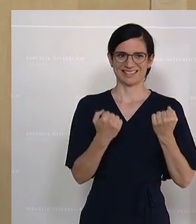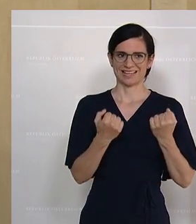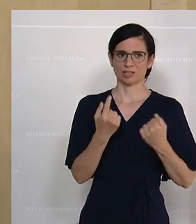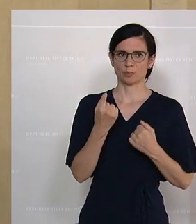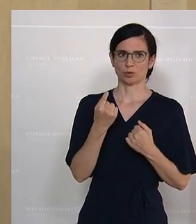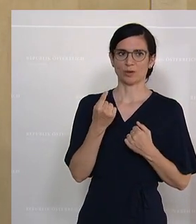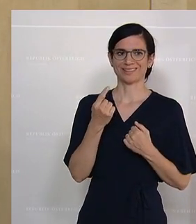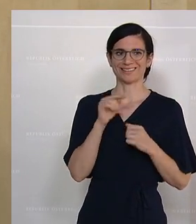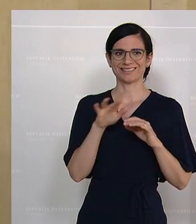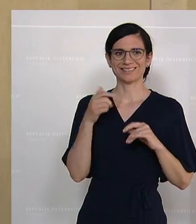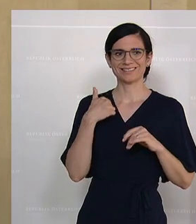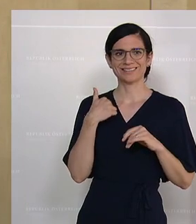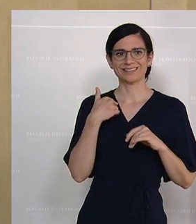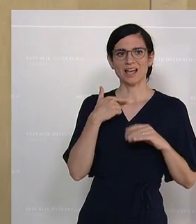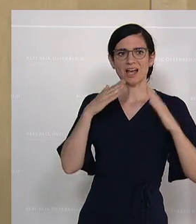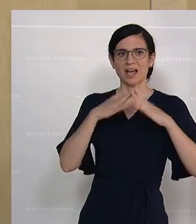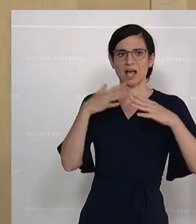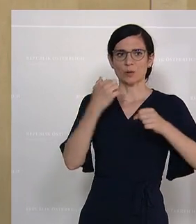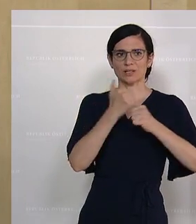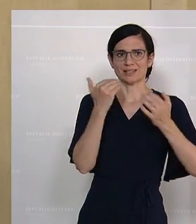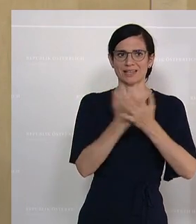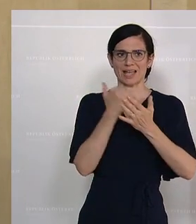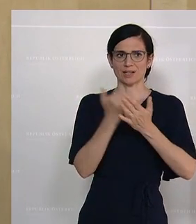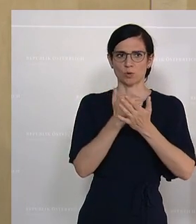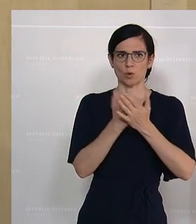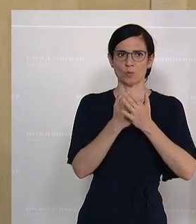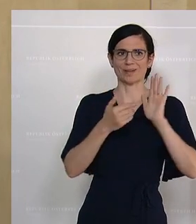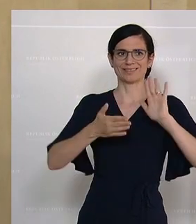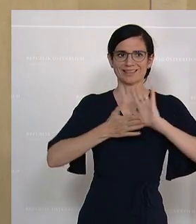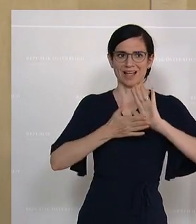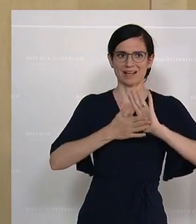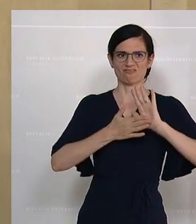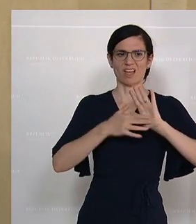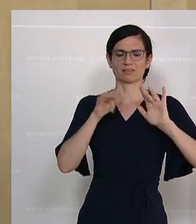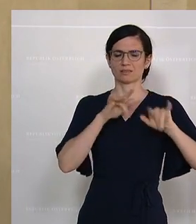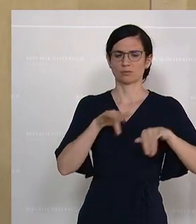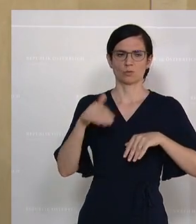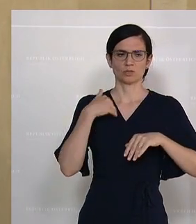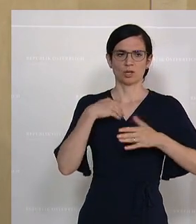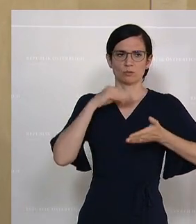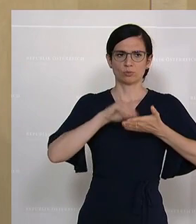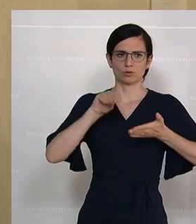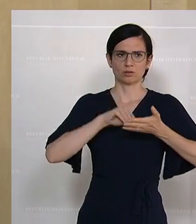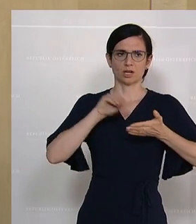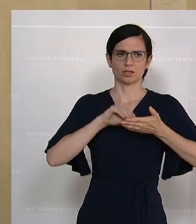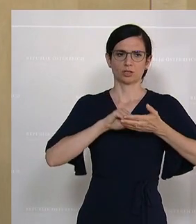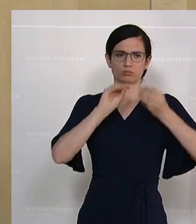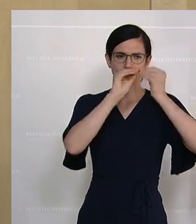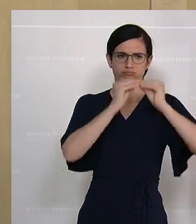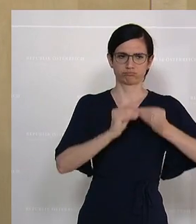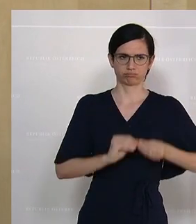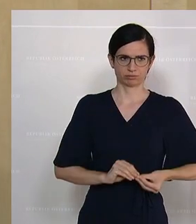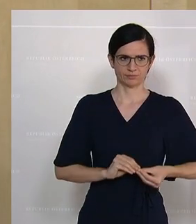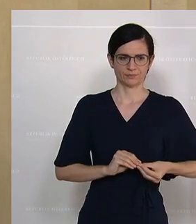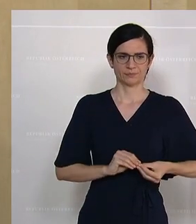die haushaltseinkommen erheben zu müssen die nachweisführung bringen zu müssen einen bürokratischen aufwand betreiben zu müssen